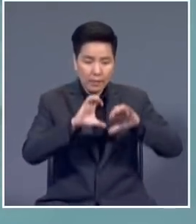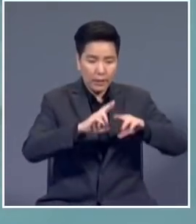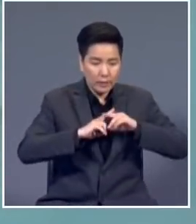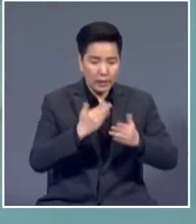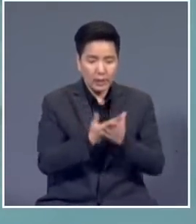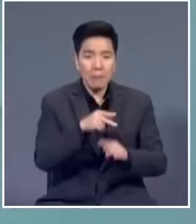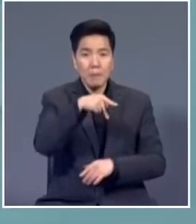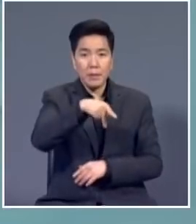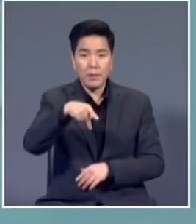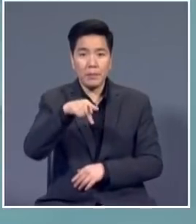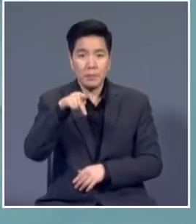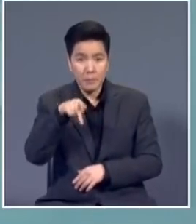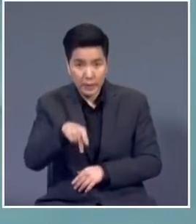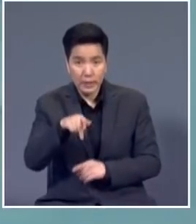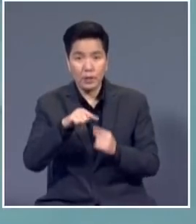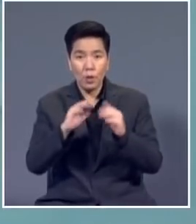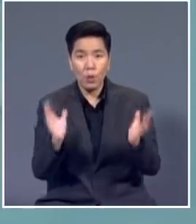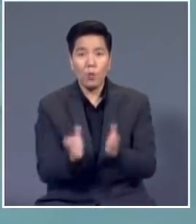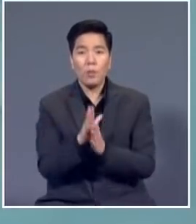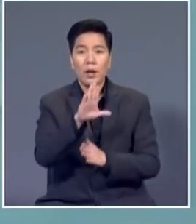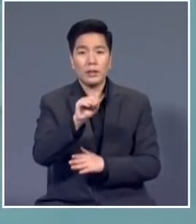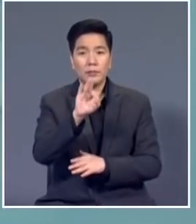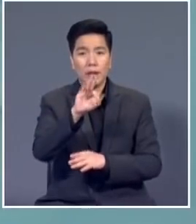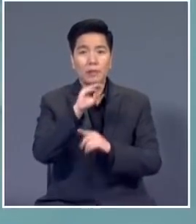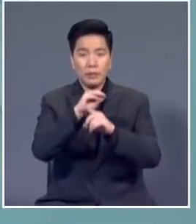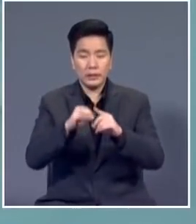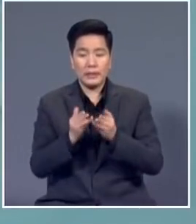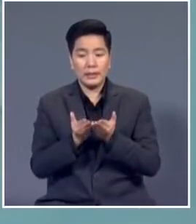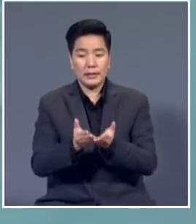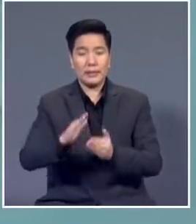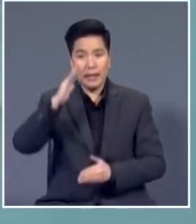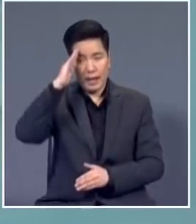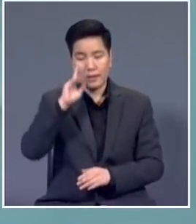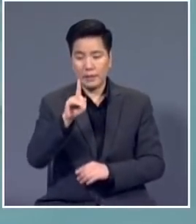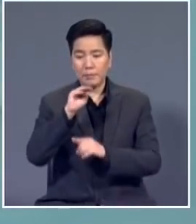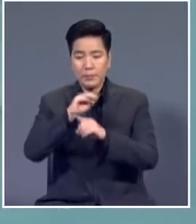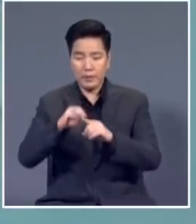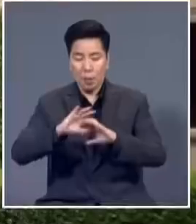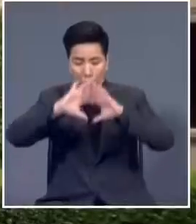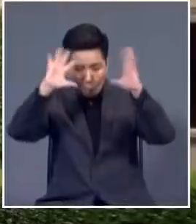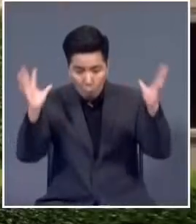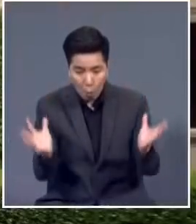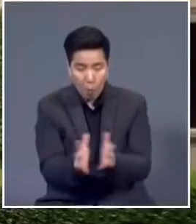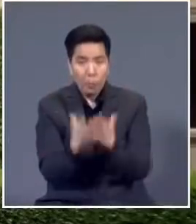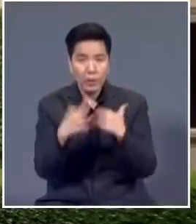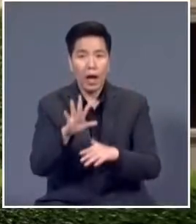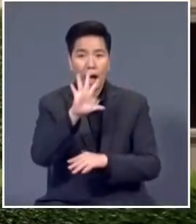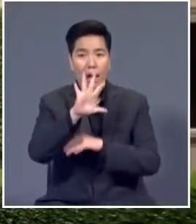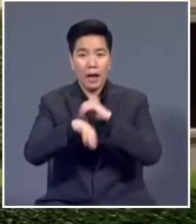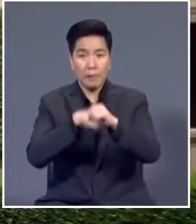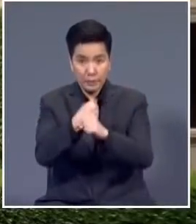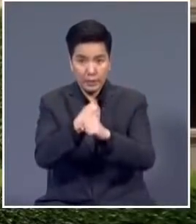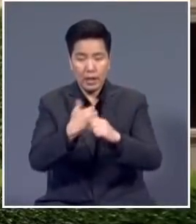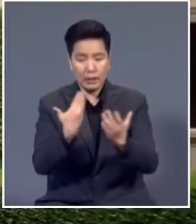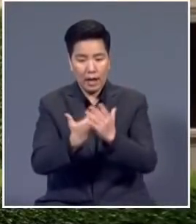PPP 59% และกองทุนหมุนเวียนกองทัพเรือ 1% ผลที่ข้าวจะได้รับอาทิใน5ปีแรก